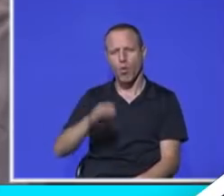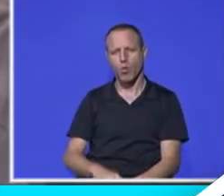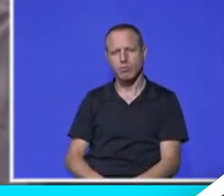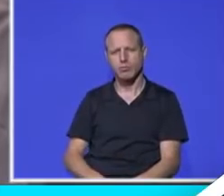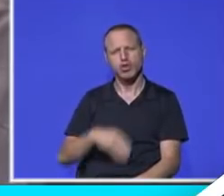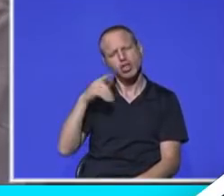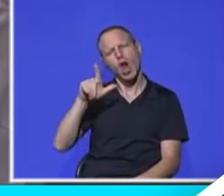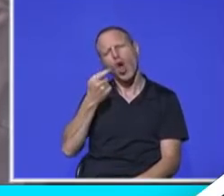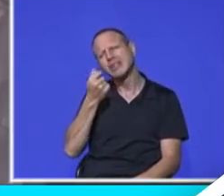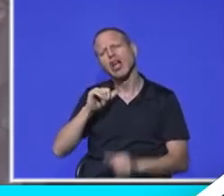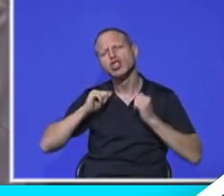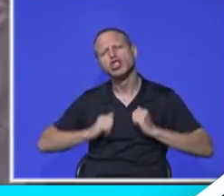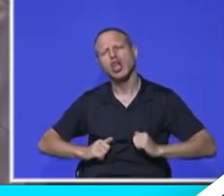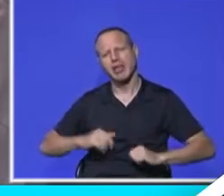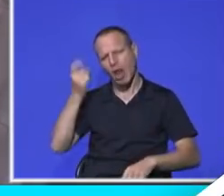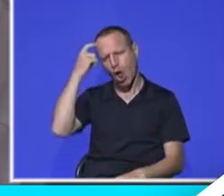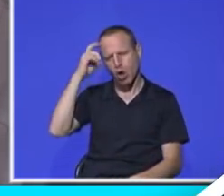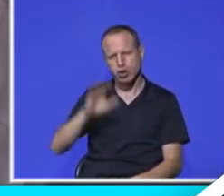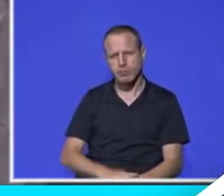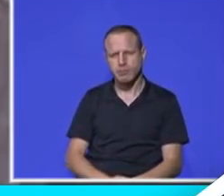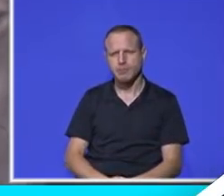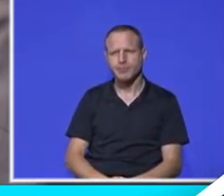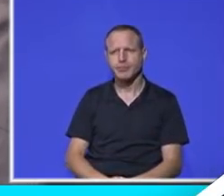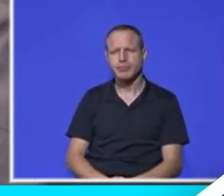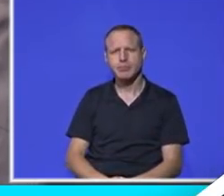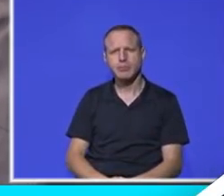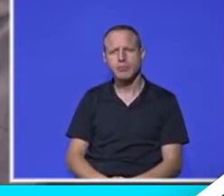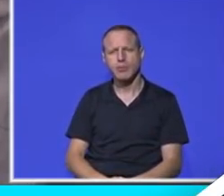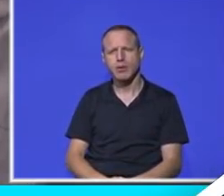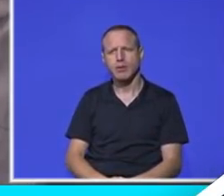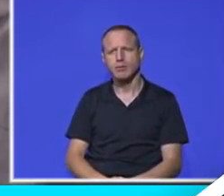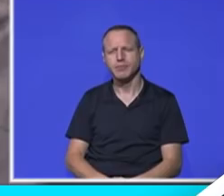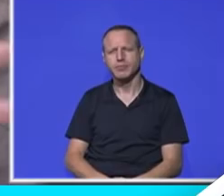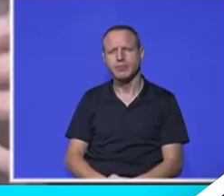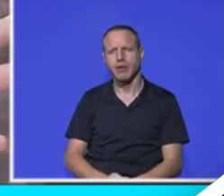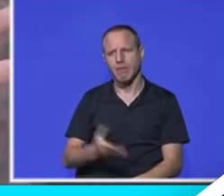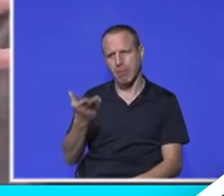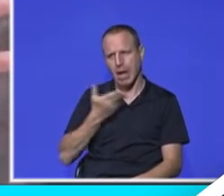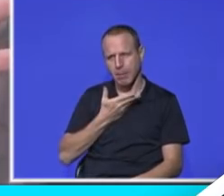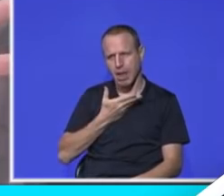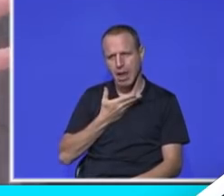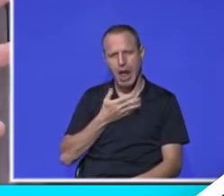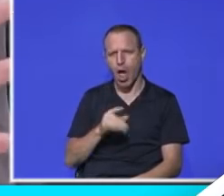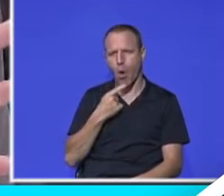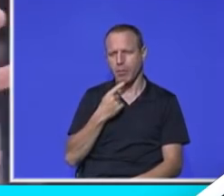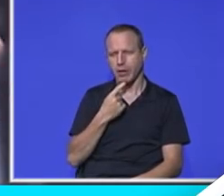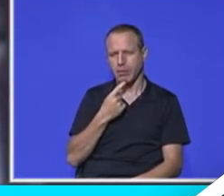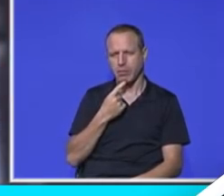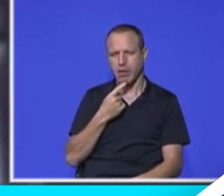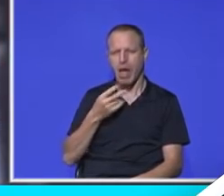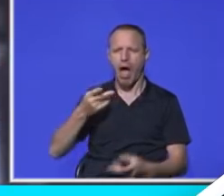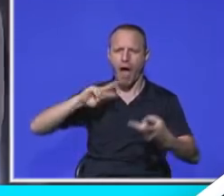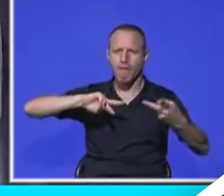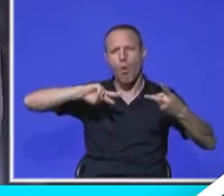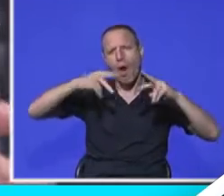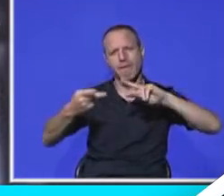לו קצת שקט על הראש, ובעצם מקבל, איך אומרים, בהפוך על